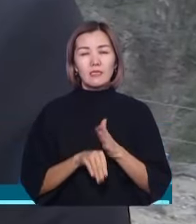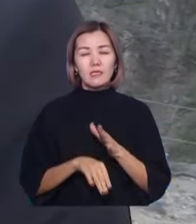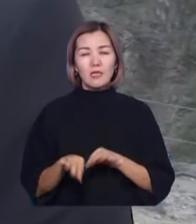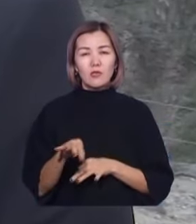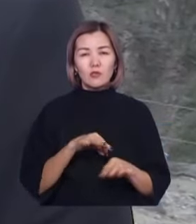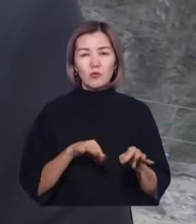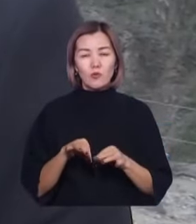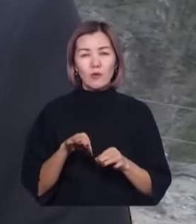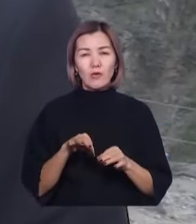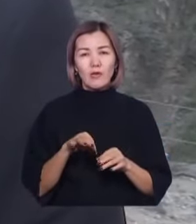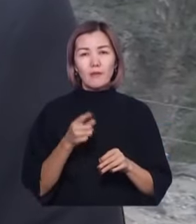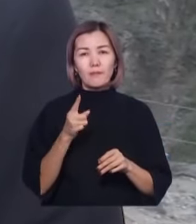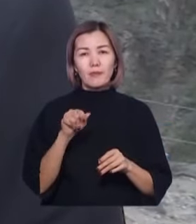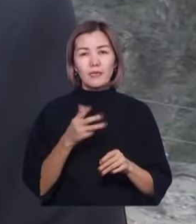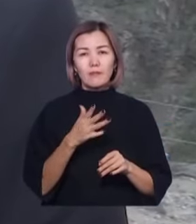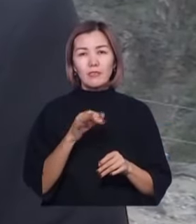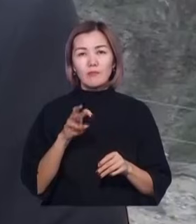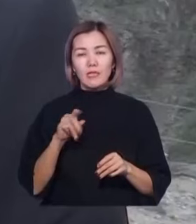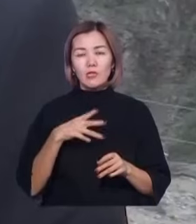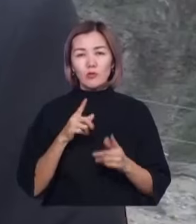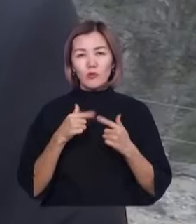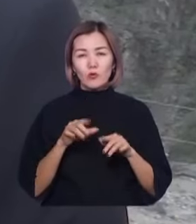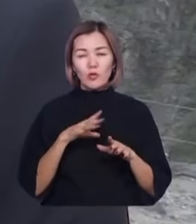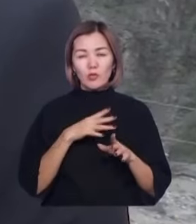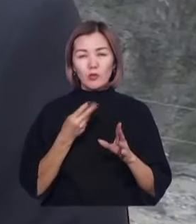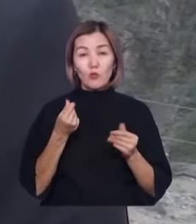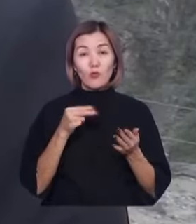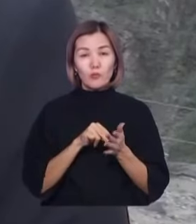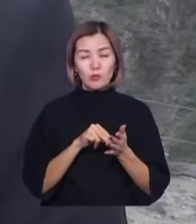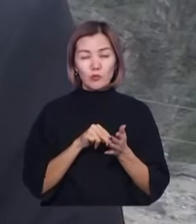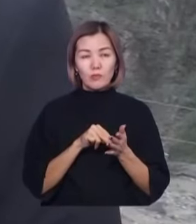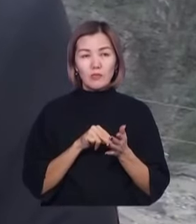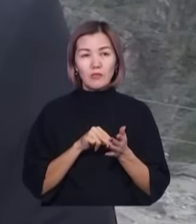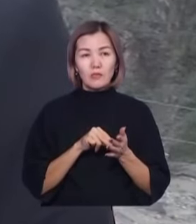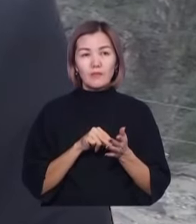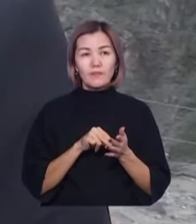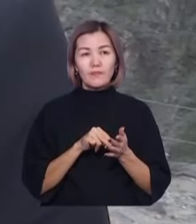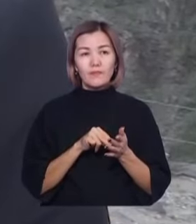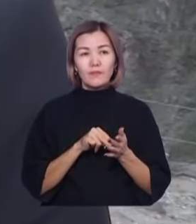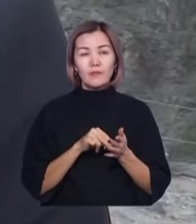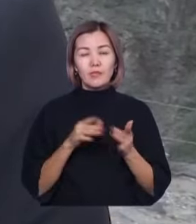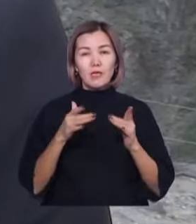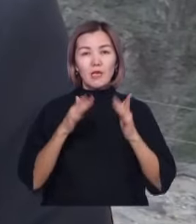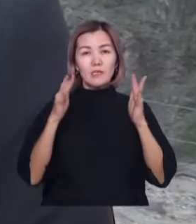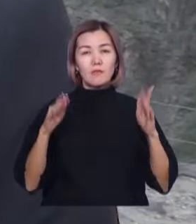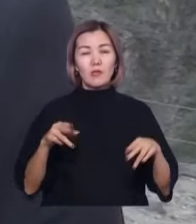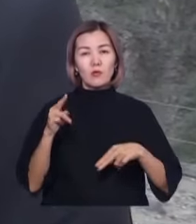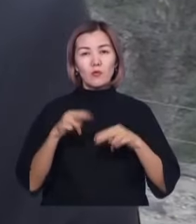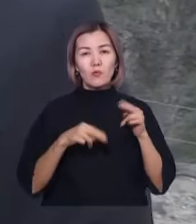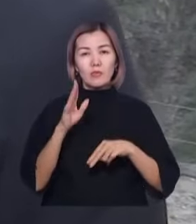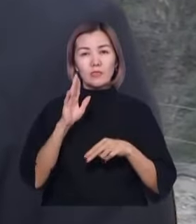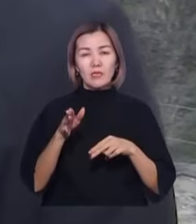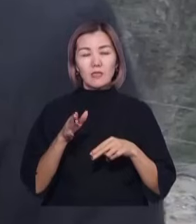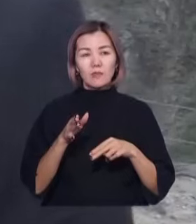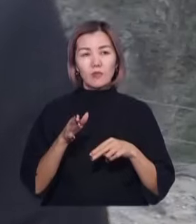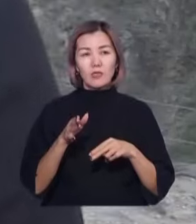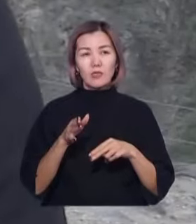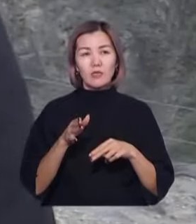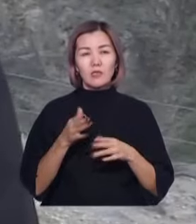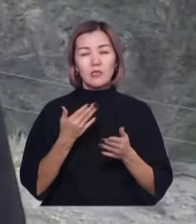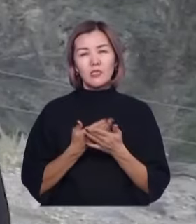Ол 1,5 миллиард теңге құрайды жобалық құны. Осы Қара каньоннан аспалы көпір салмақшы. Ол